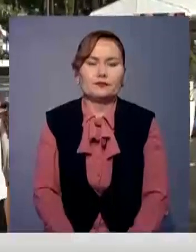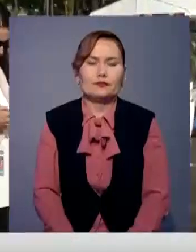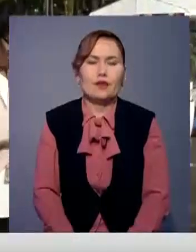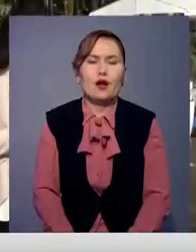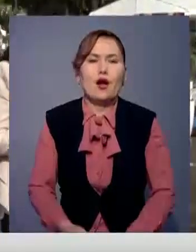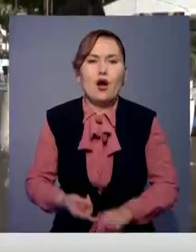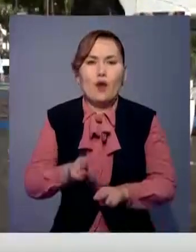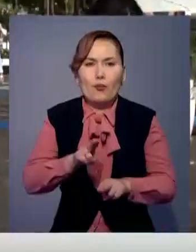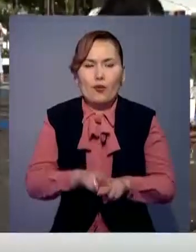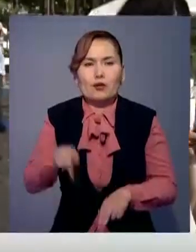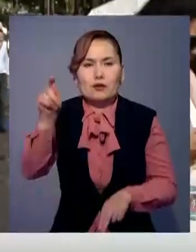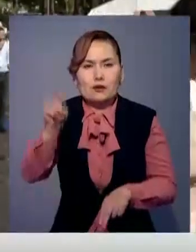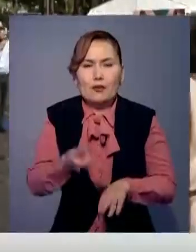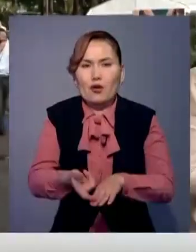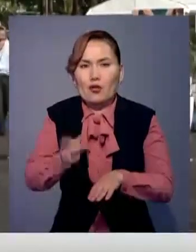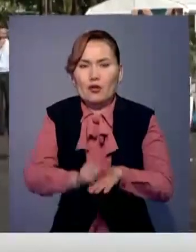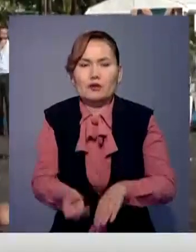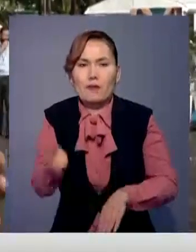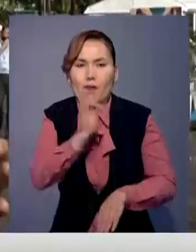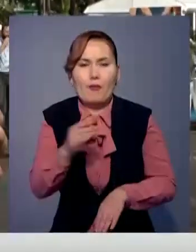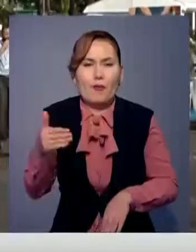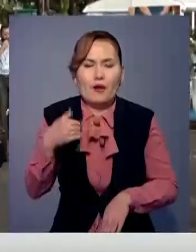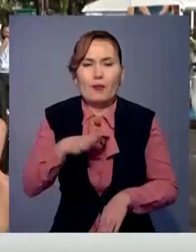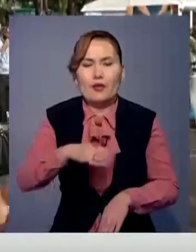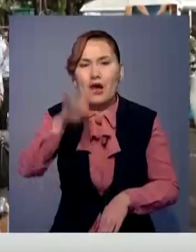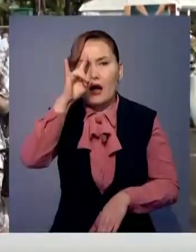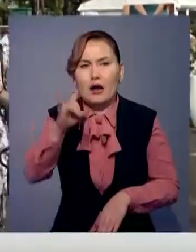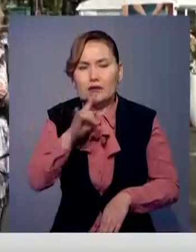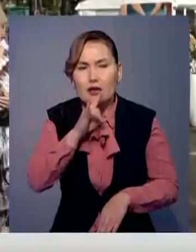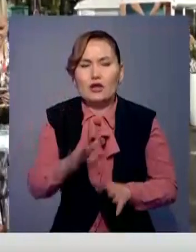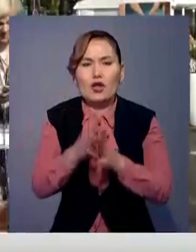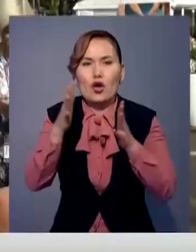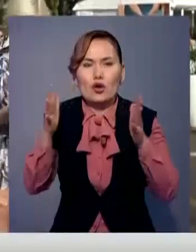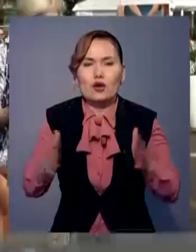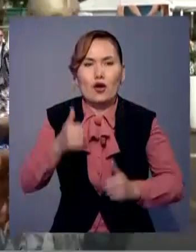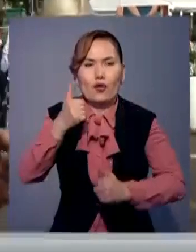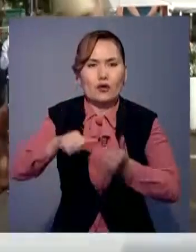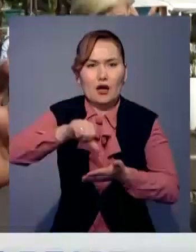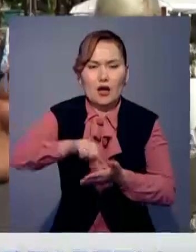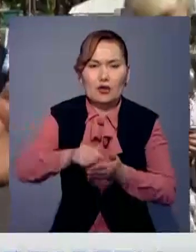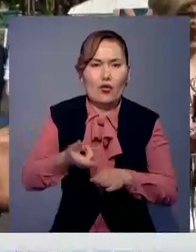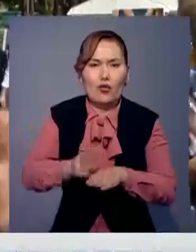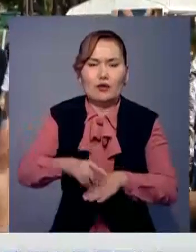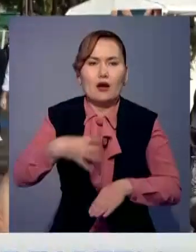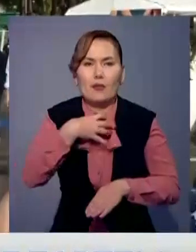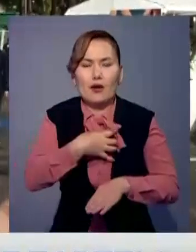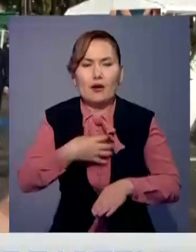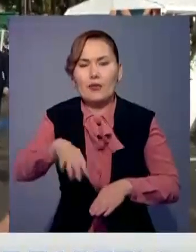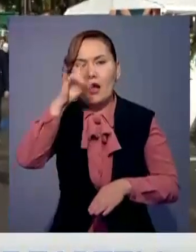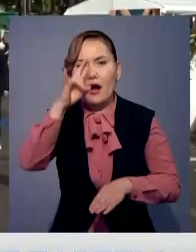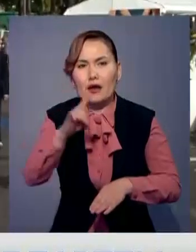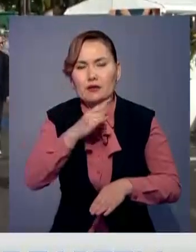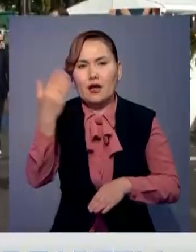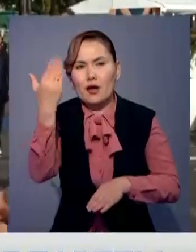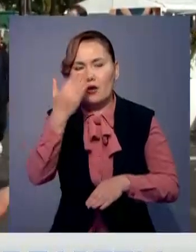Бұл сапар өте жемісті болды. Қазақстандық арналардың осындай ауқымды шараларға қатысуы өте маңызды. Менің ойымша көрмедегі отандық